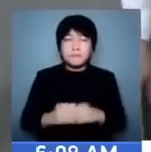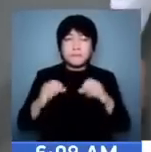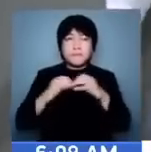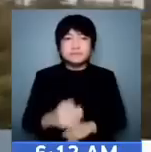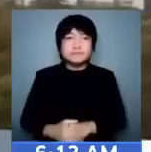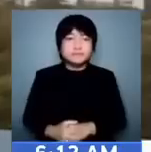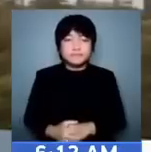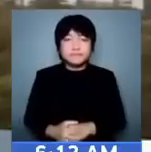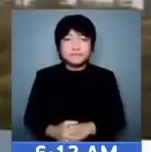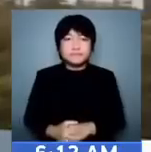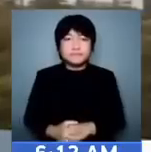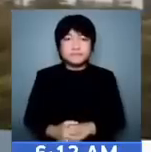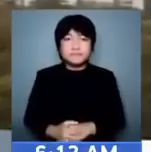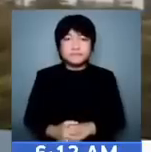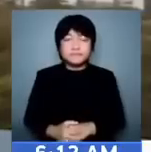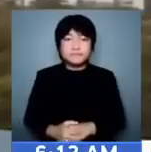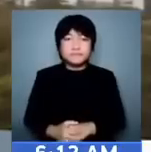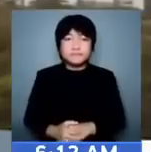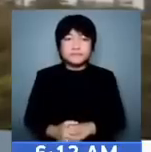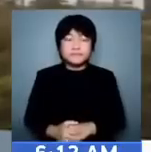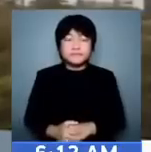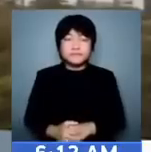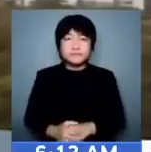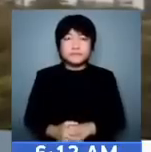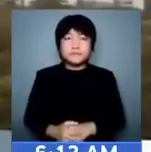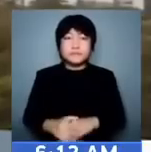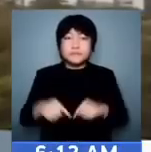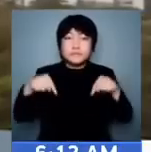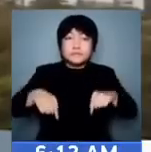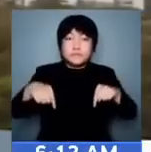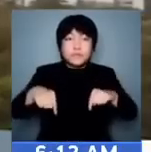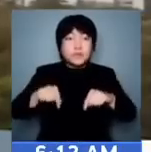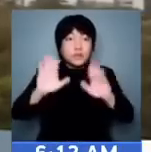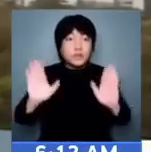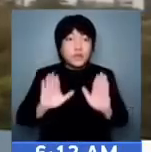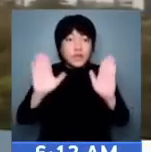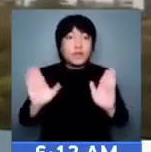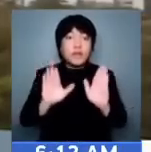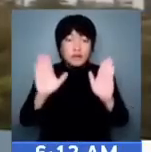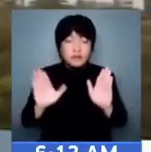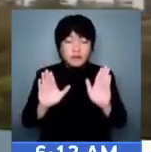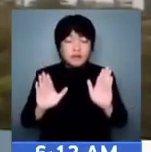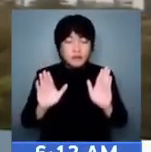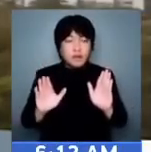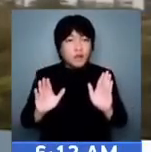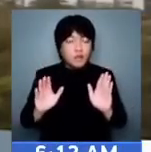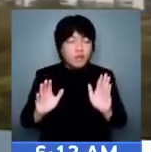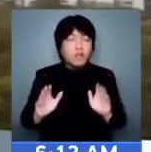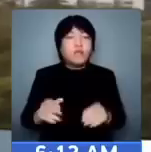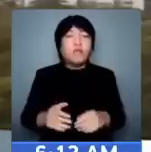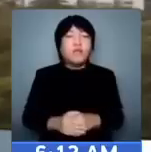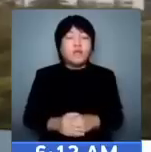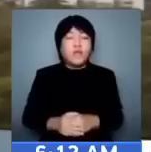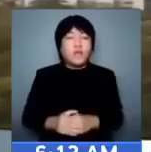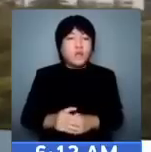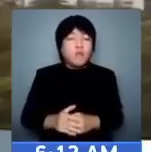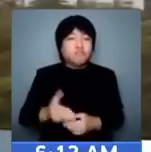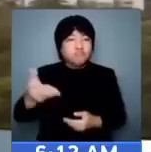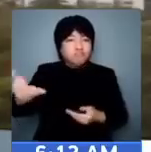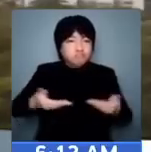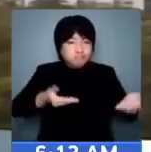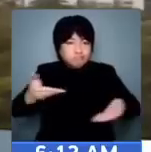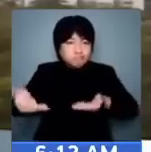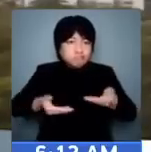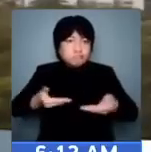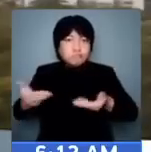News. Ngayong linggo na, ipamamahagi ang mga imbitasyon para sa ikalawang State of the Nation Address o SONA ni Pangulong Bongbong Marcos sa